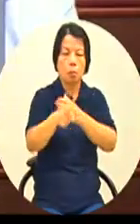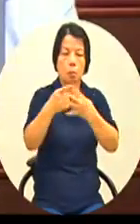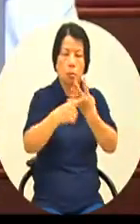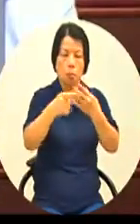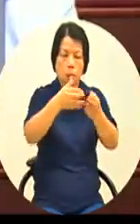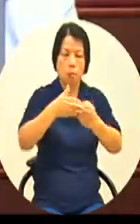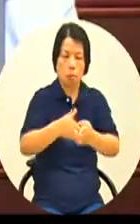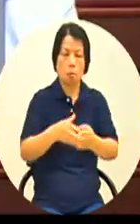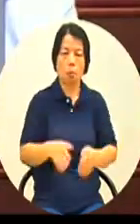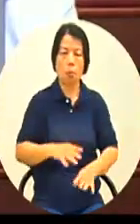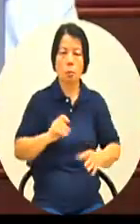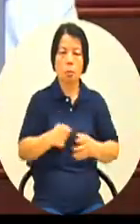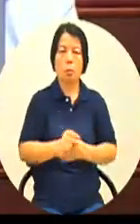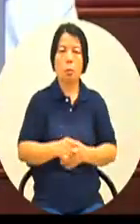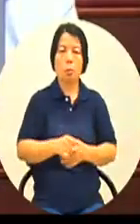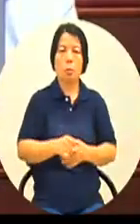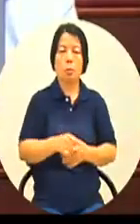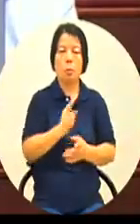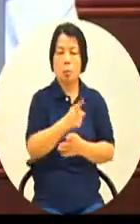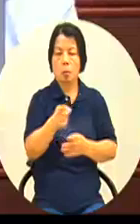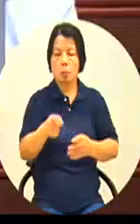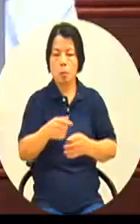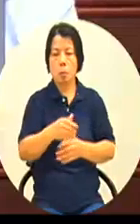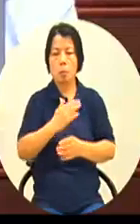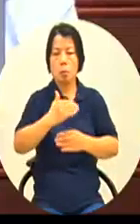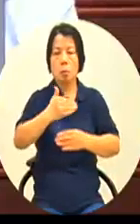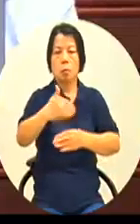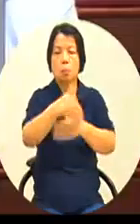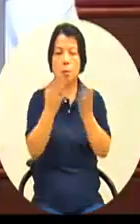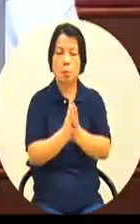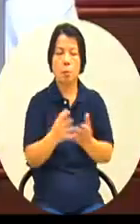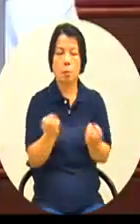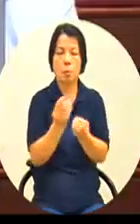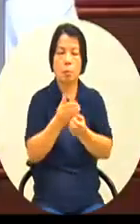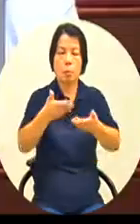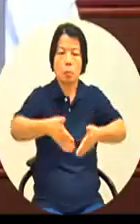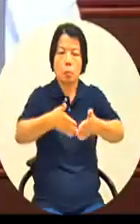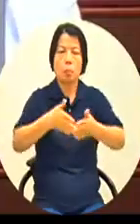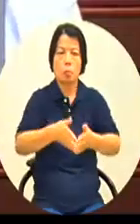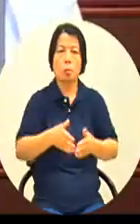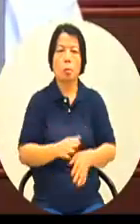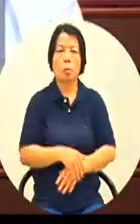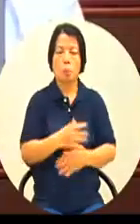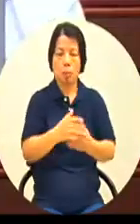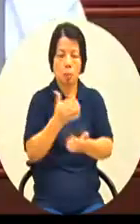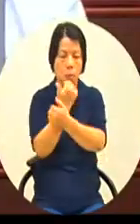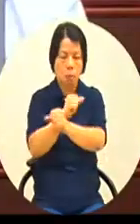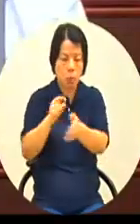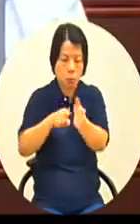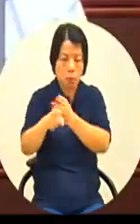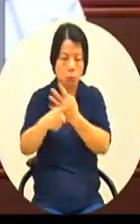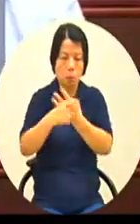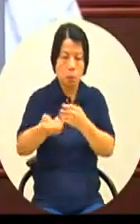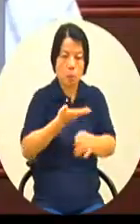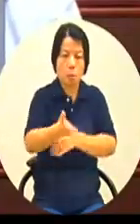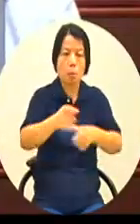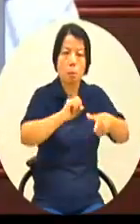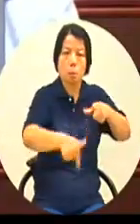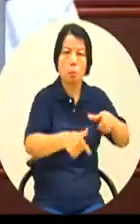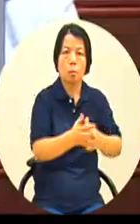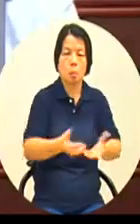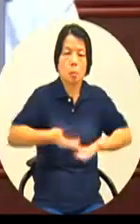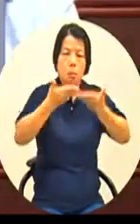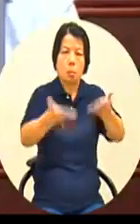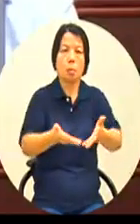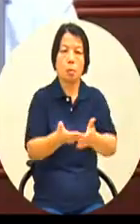哈。那不同的阶段有不同的这一个发展的重点，我们一定会按照这个专业考量，让公司提供